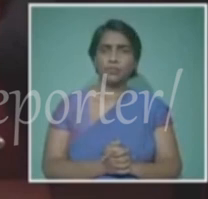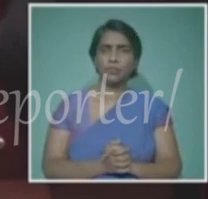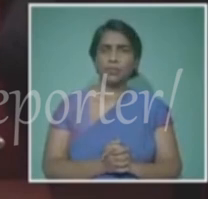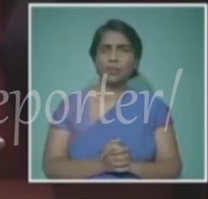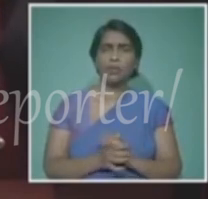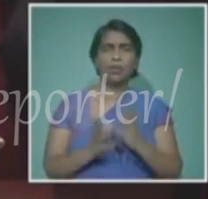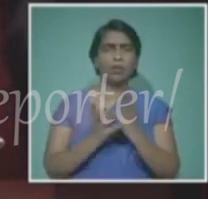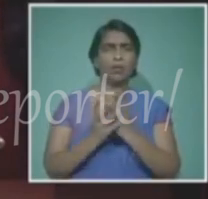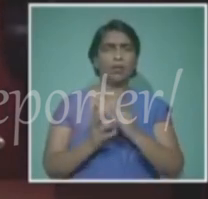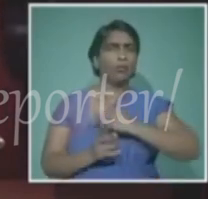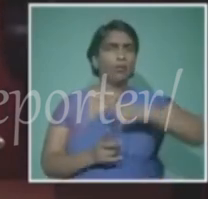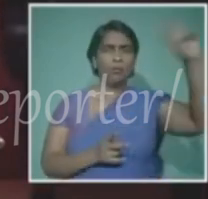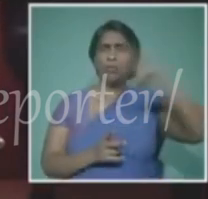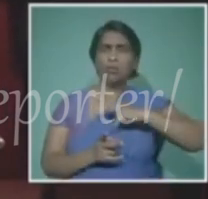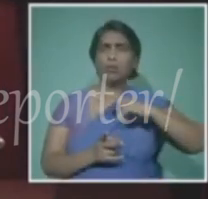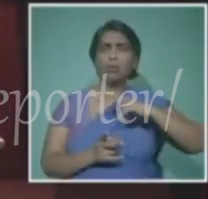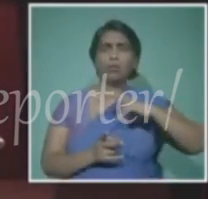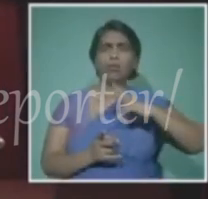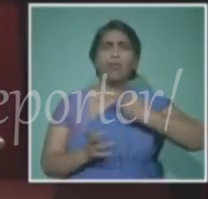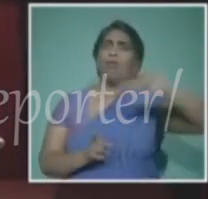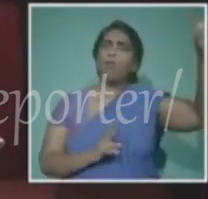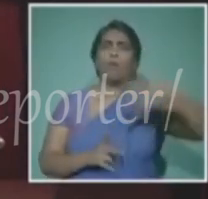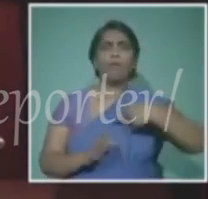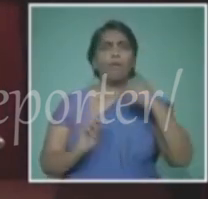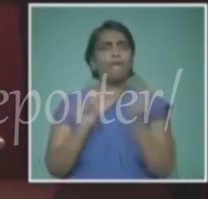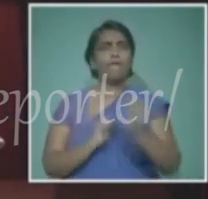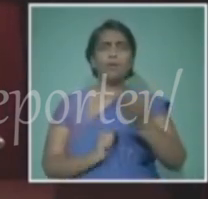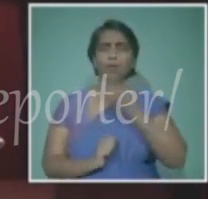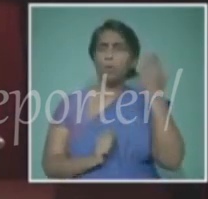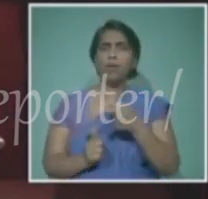අවලංගු වී තිබෙන ද්විත්ව පුරවැසි භාවය ආපහු ගෙනෙන්නට කටයුතු කරනවා.